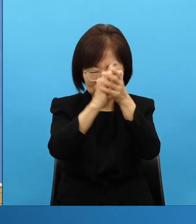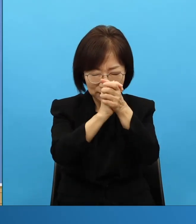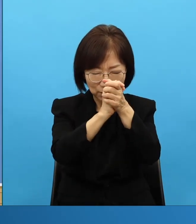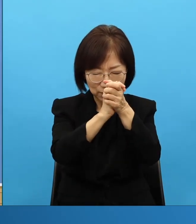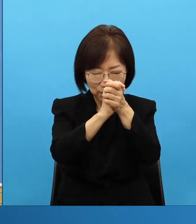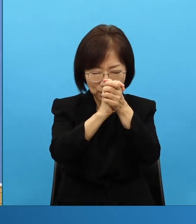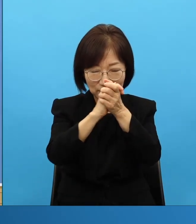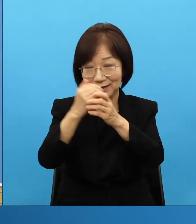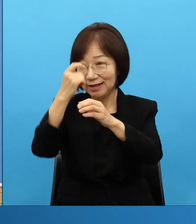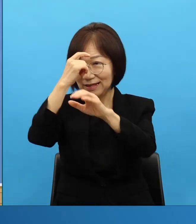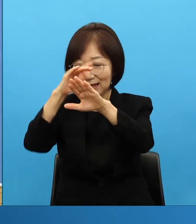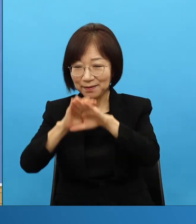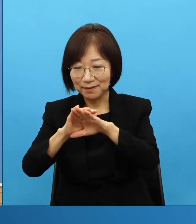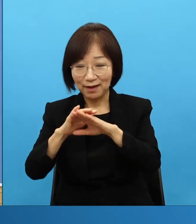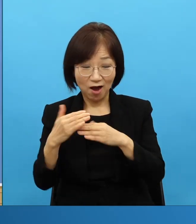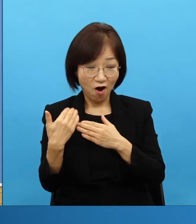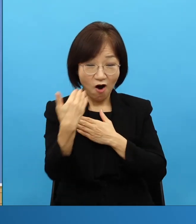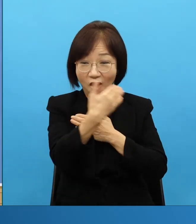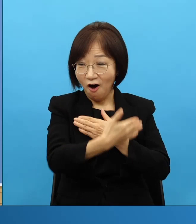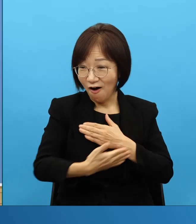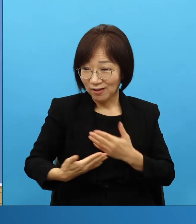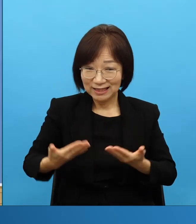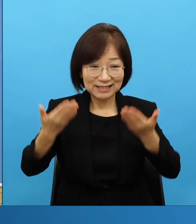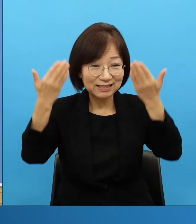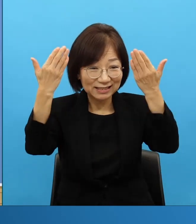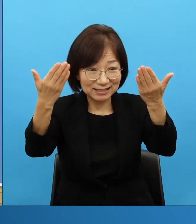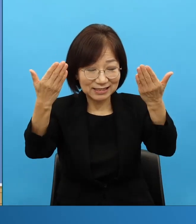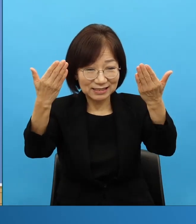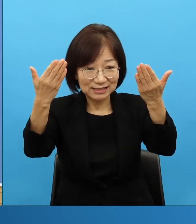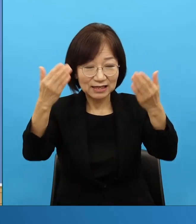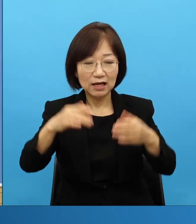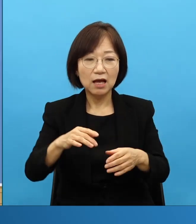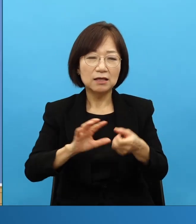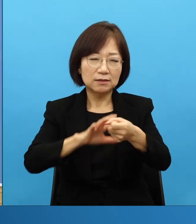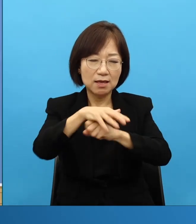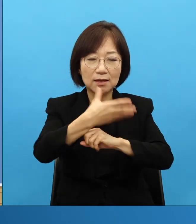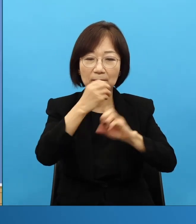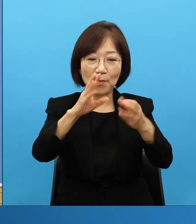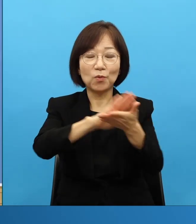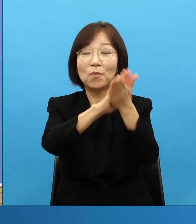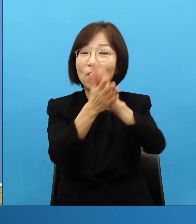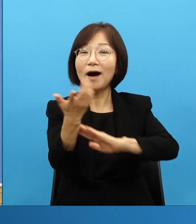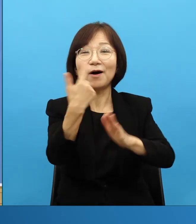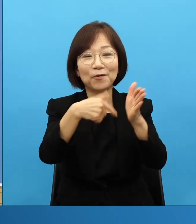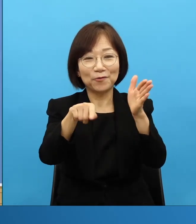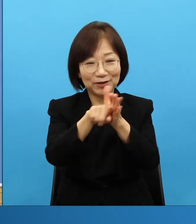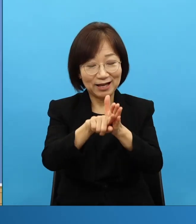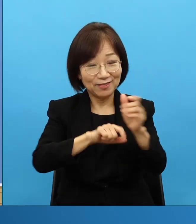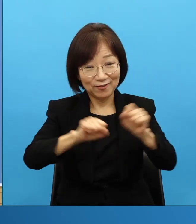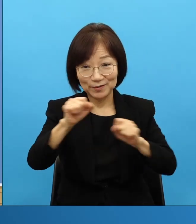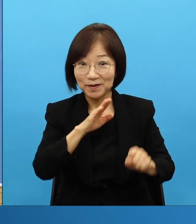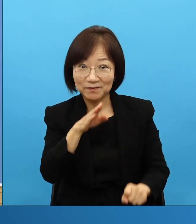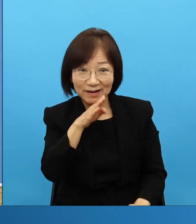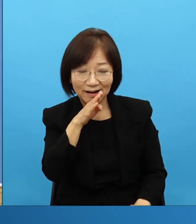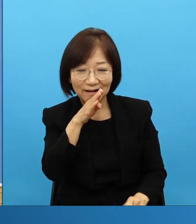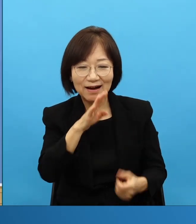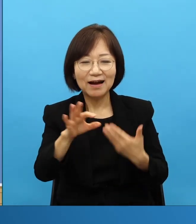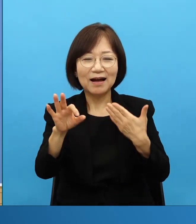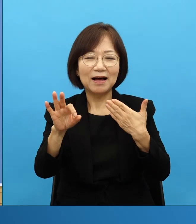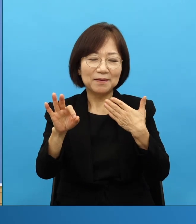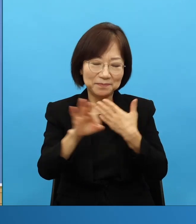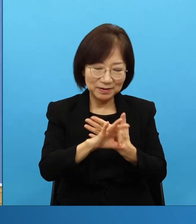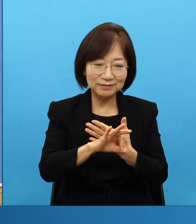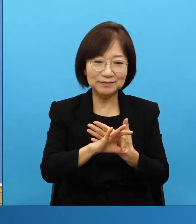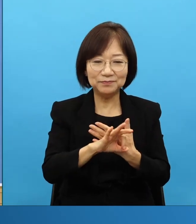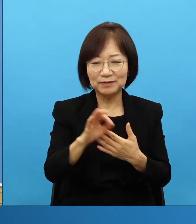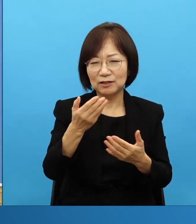연계 맞다면 이거는 시공간을 초월하는 역사. If the worship that you give, the devotions that you give, no matter how small it may be, if it is for world evangelization, that